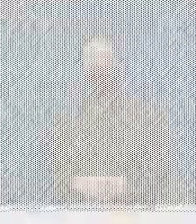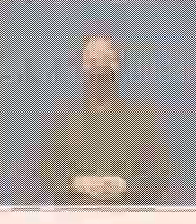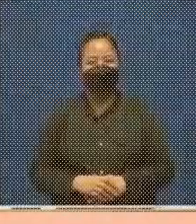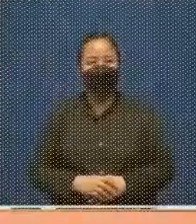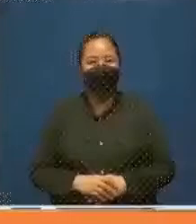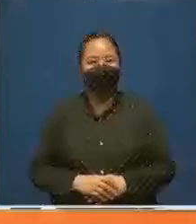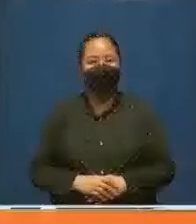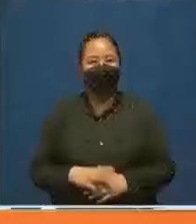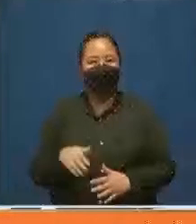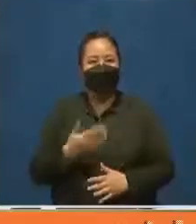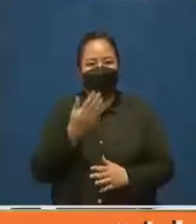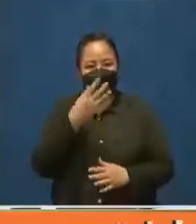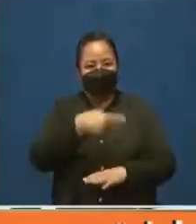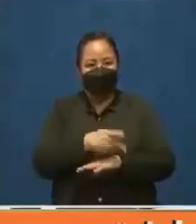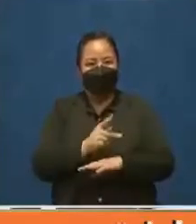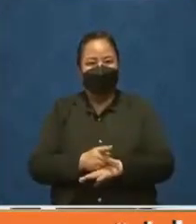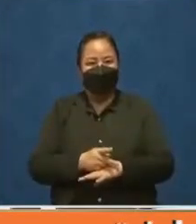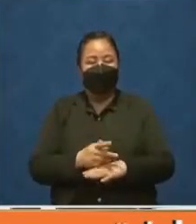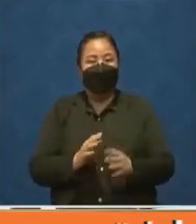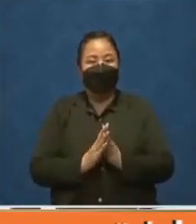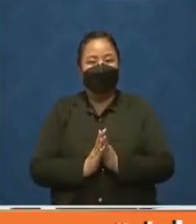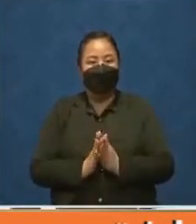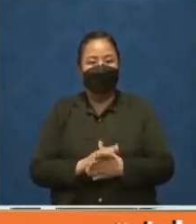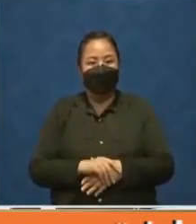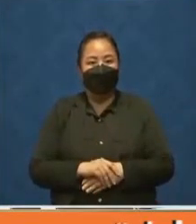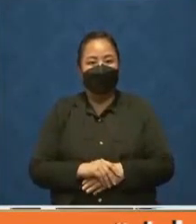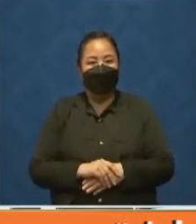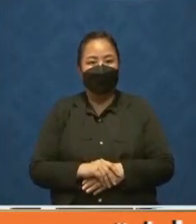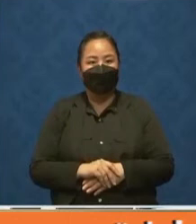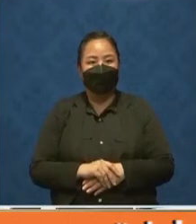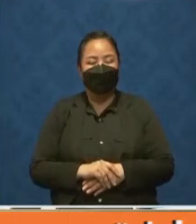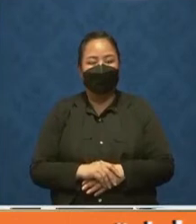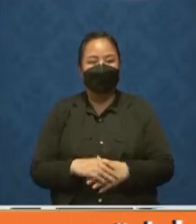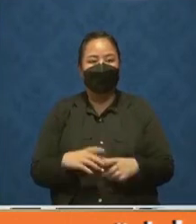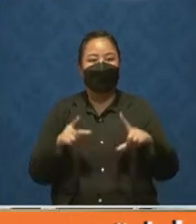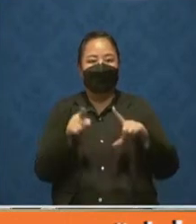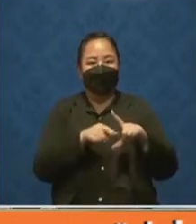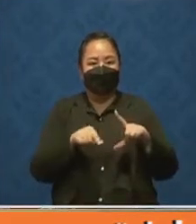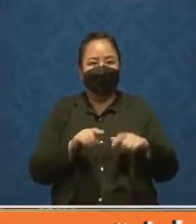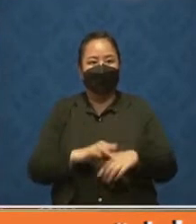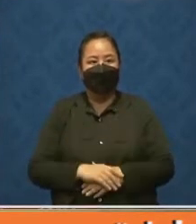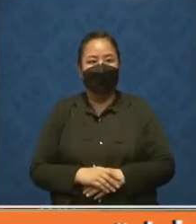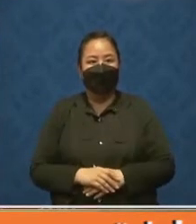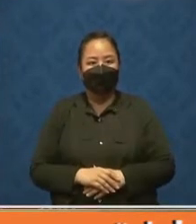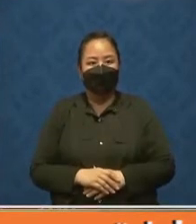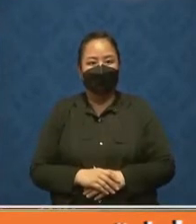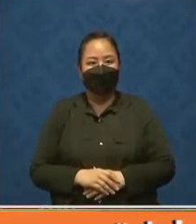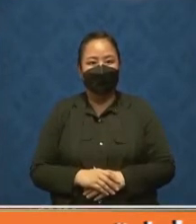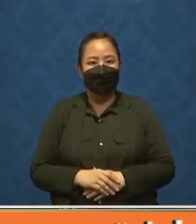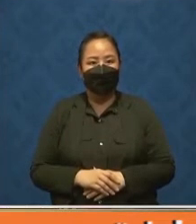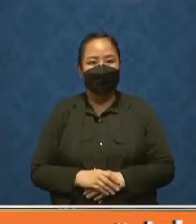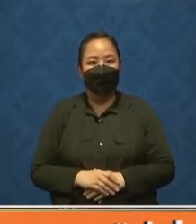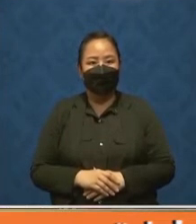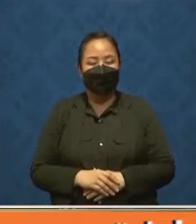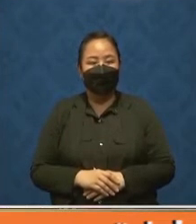คุณครับท่านประธานที่เคารพผมณัฐวุฒิบัวประทุมผู้แทนราษฎรแบบบัญชีรายชื่อพรรคก้าวไกลครับผมขออนุญาตมีประเด็นสั้นๆอยู่สัก3ประเด็